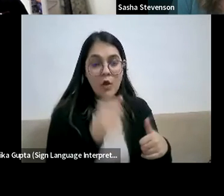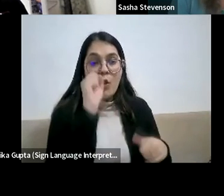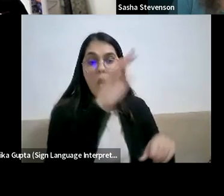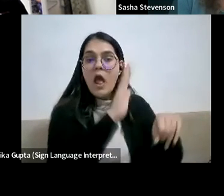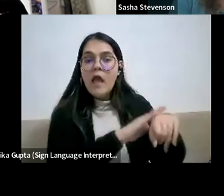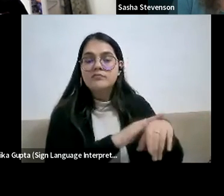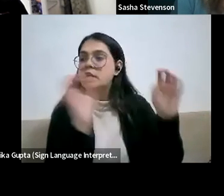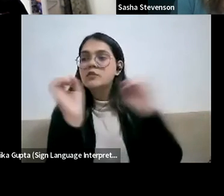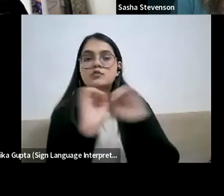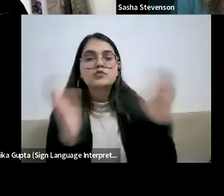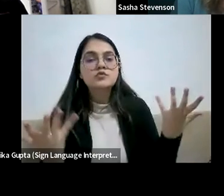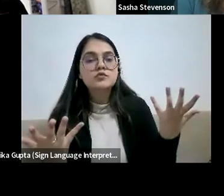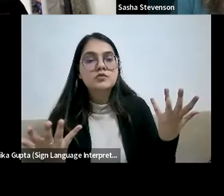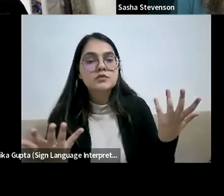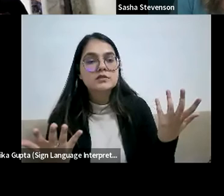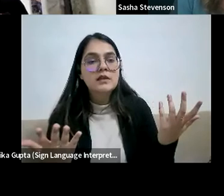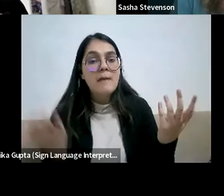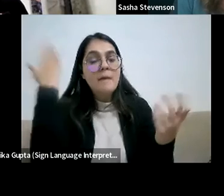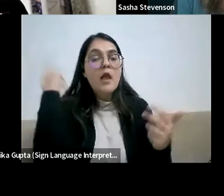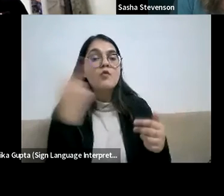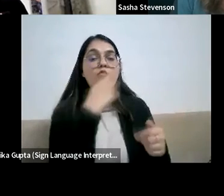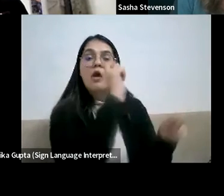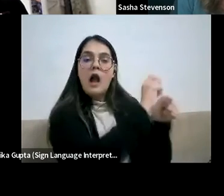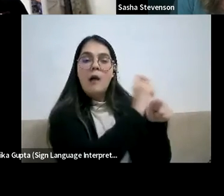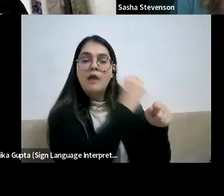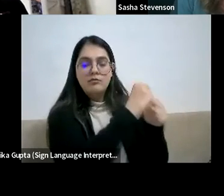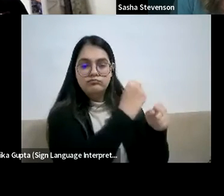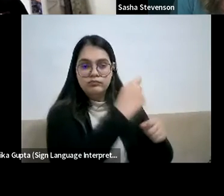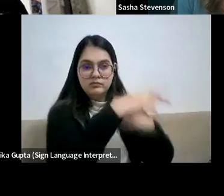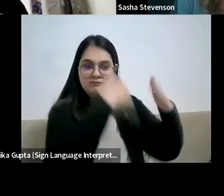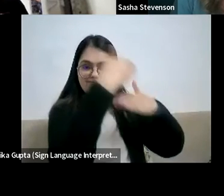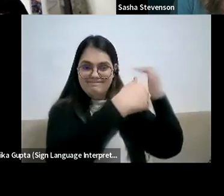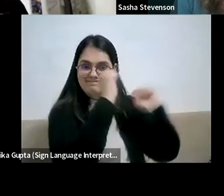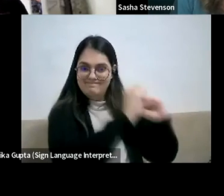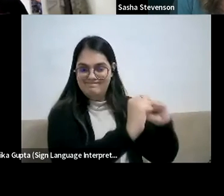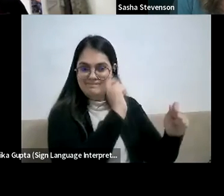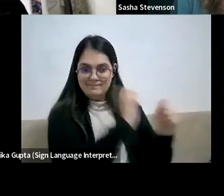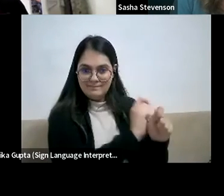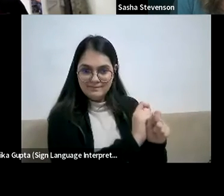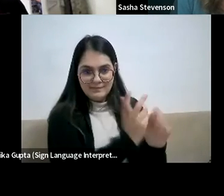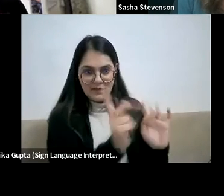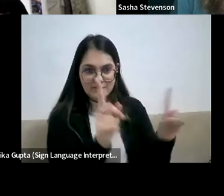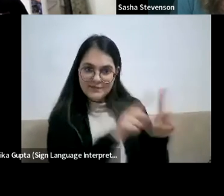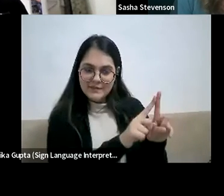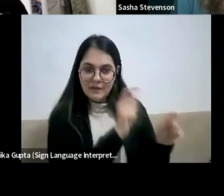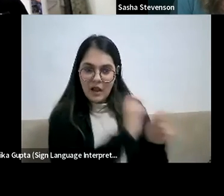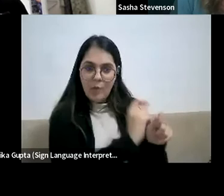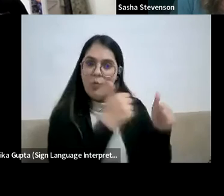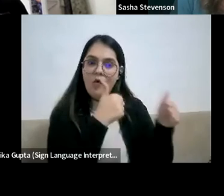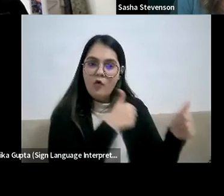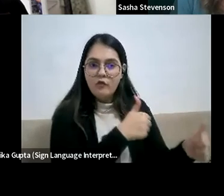नहीं है। बहुत पहले से लोग जो गवर्नेंस कर रहे हैं, जिनका मतलब ट्रेडिशन है गवर्नेंस का, तो वो लोग